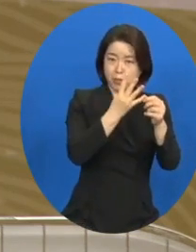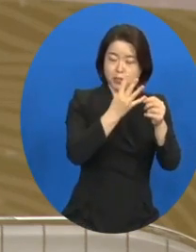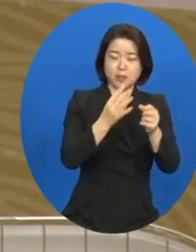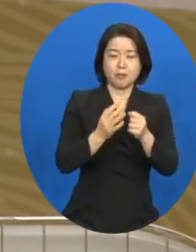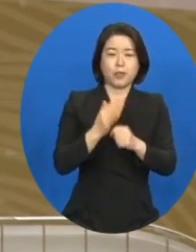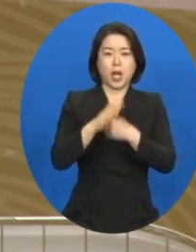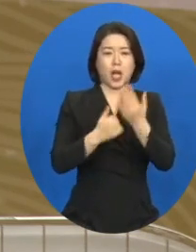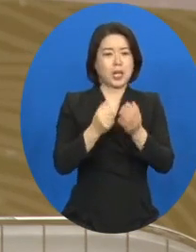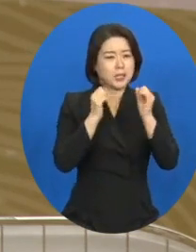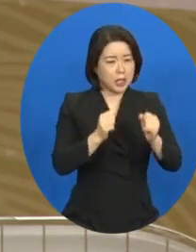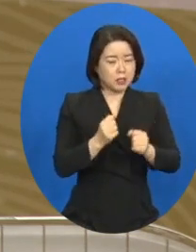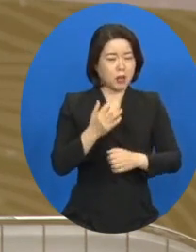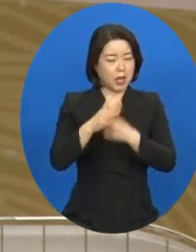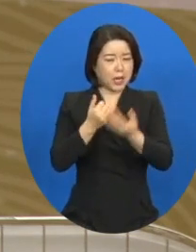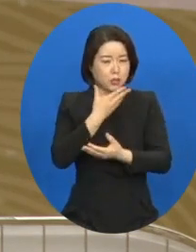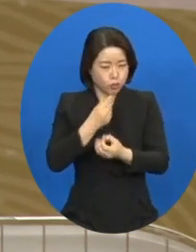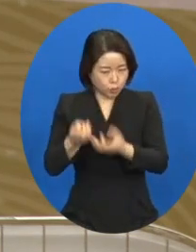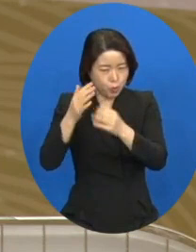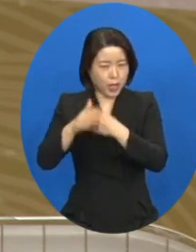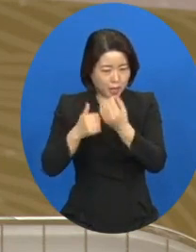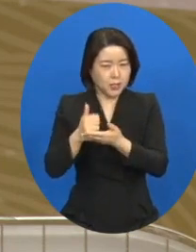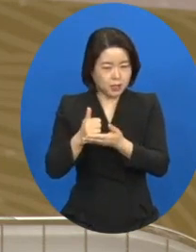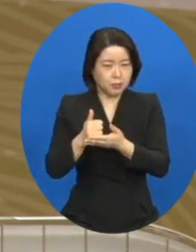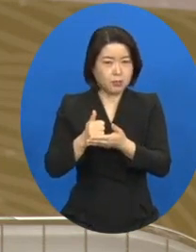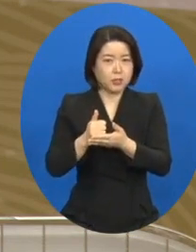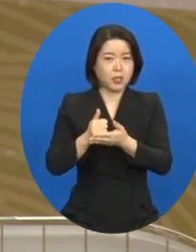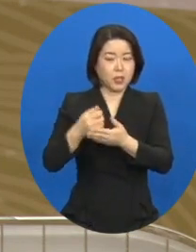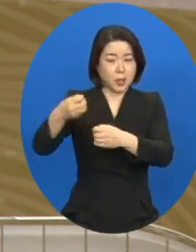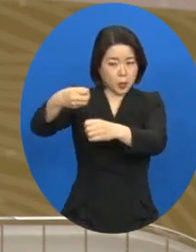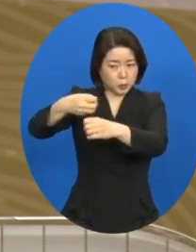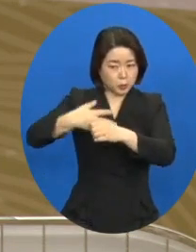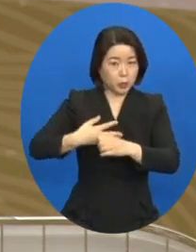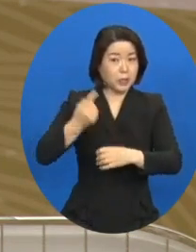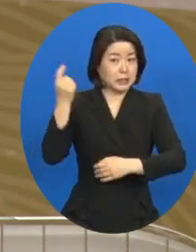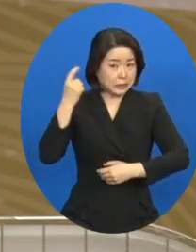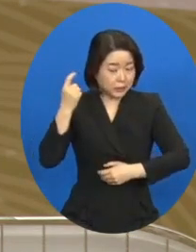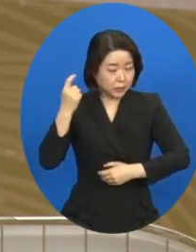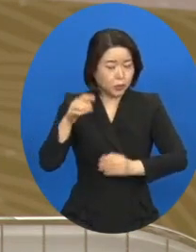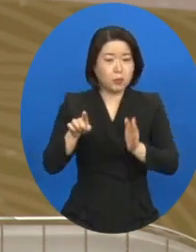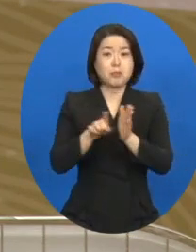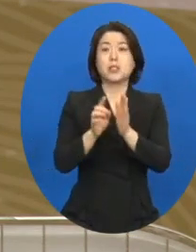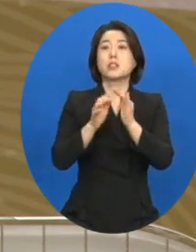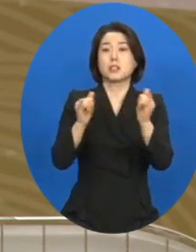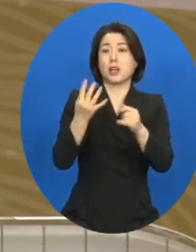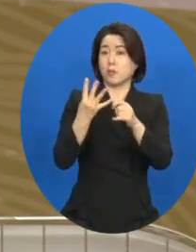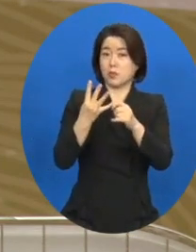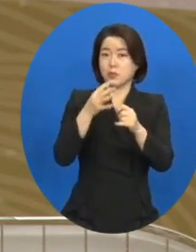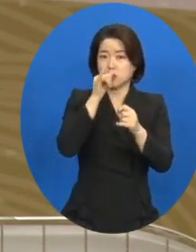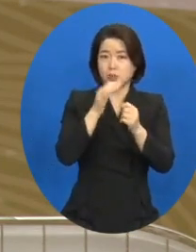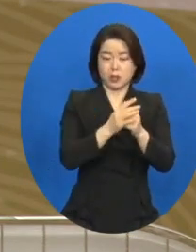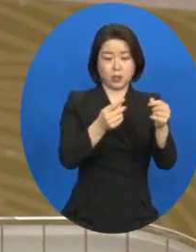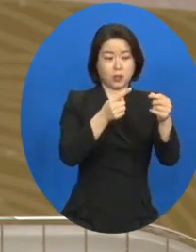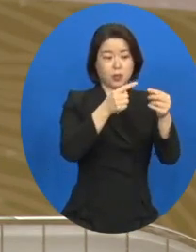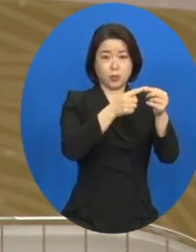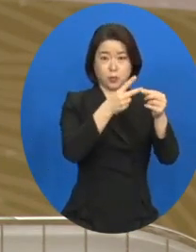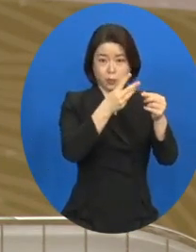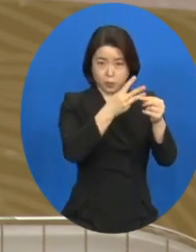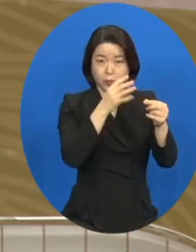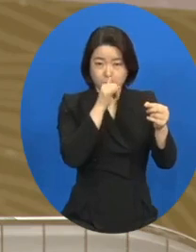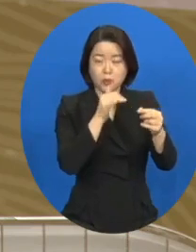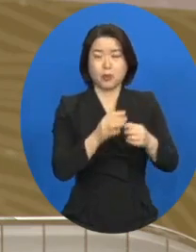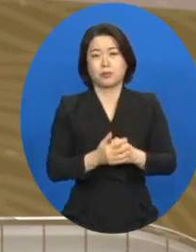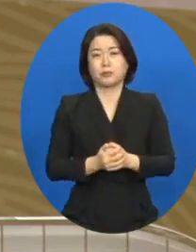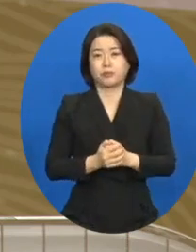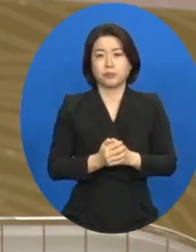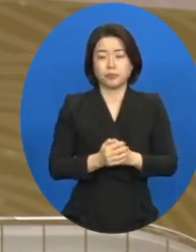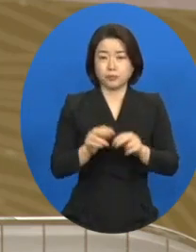하나님이 축복의 하나님이래더라 전에 들어서 믿는 사람도 있고, 세 부류가 있습니다.